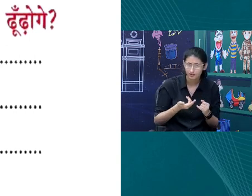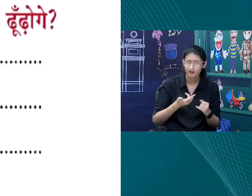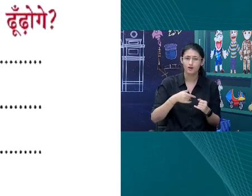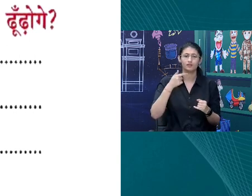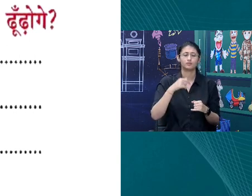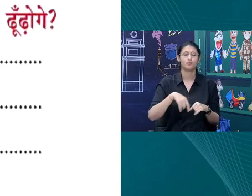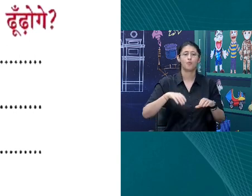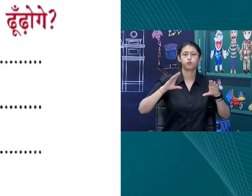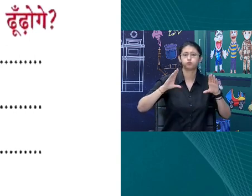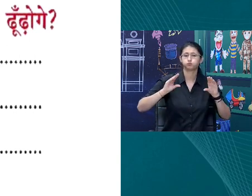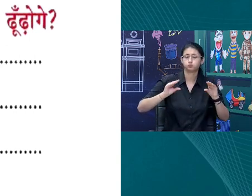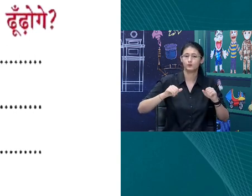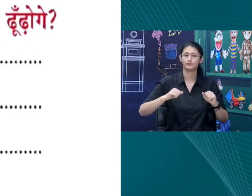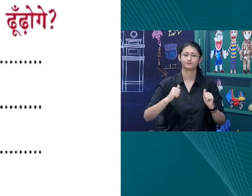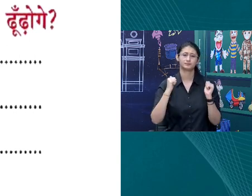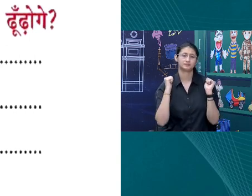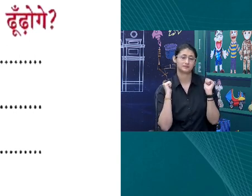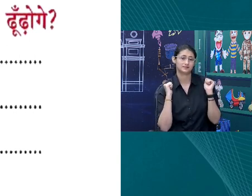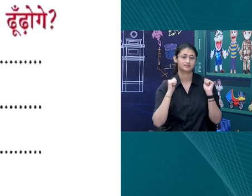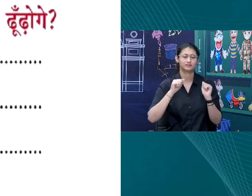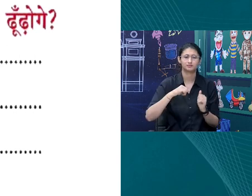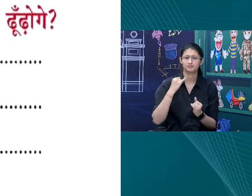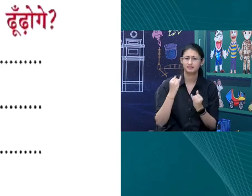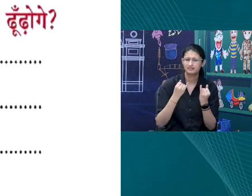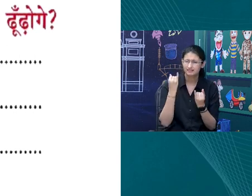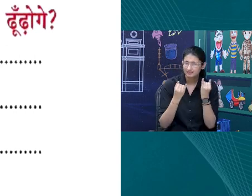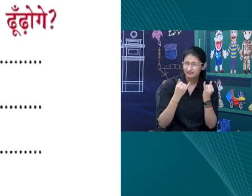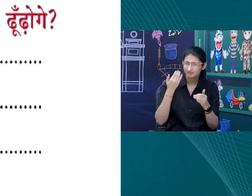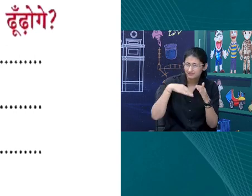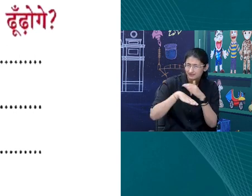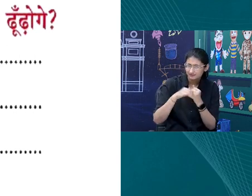सोफे के आगे पीछे हो सकती है